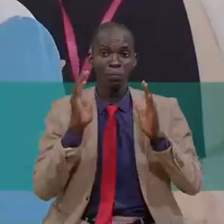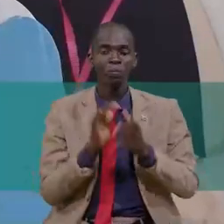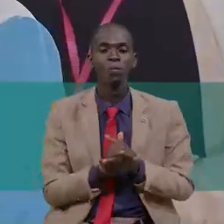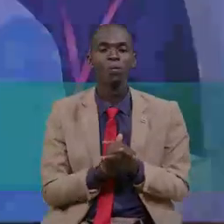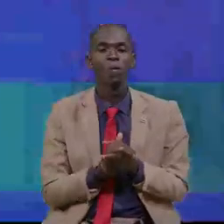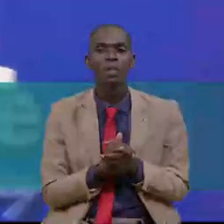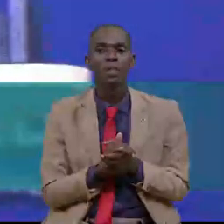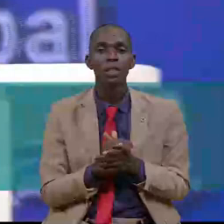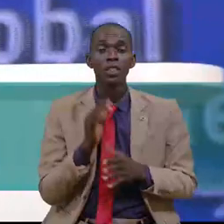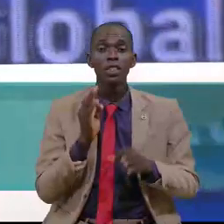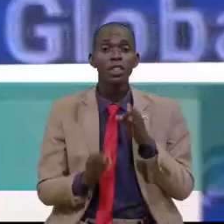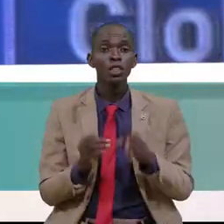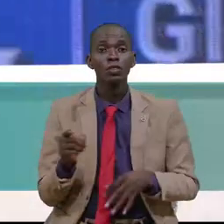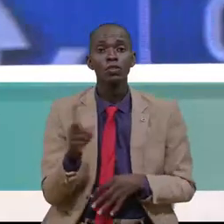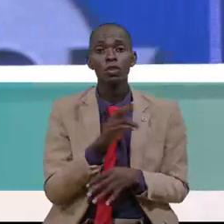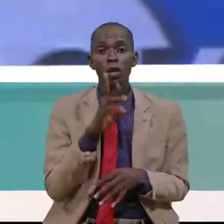plaît. Vous savez,